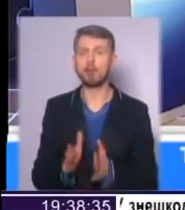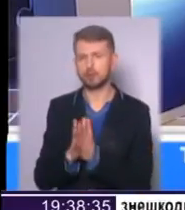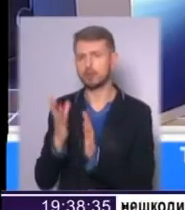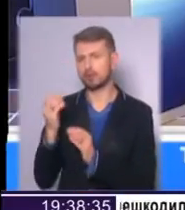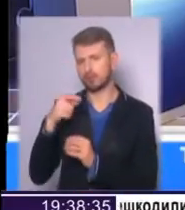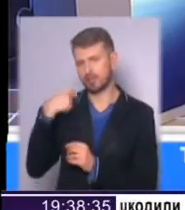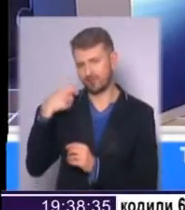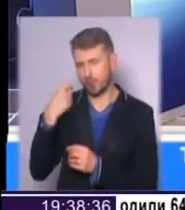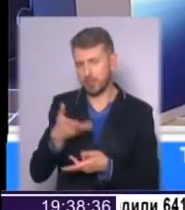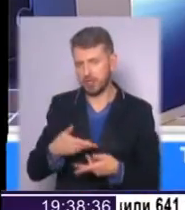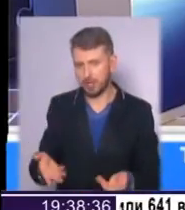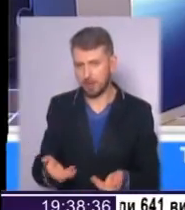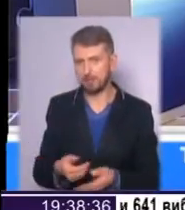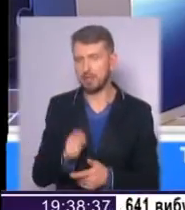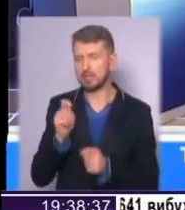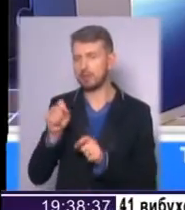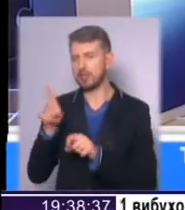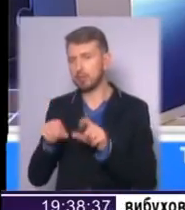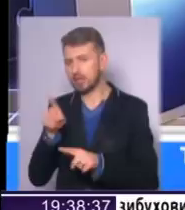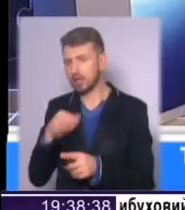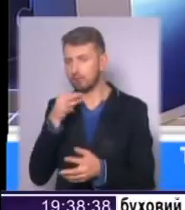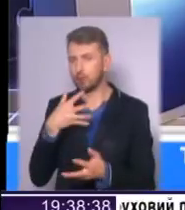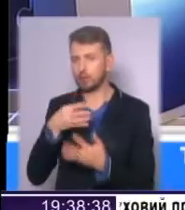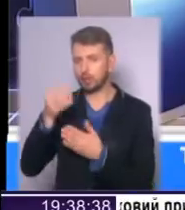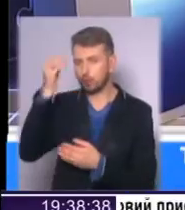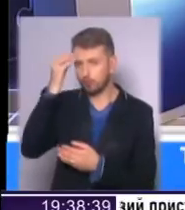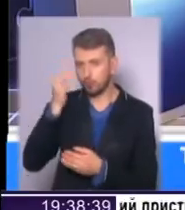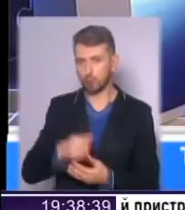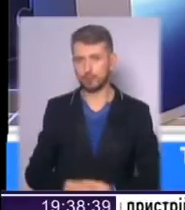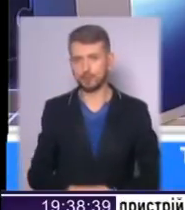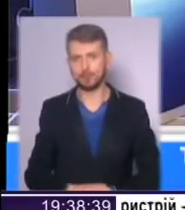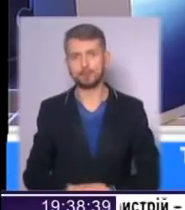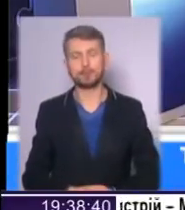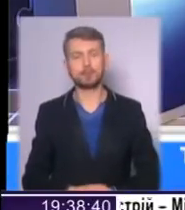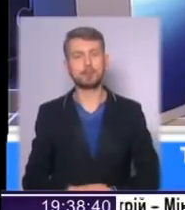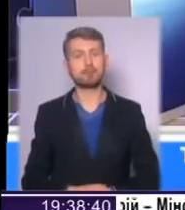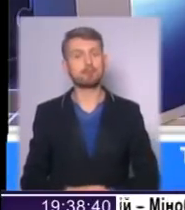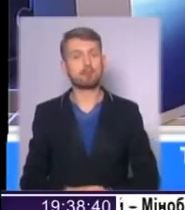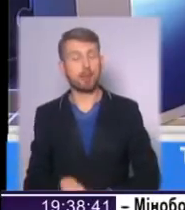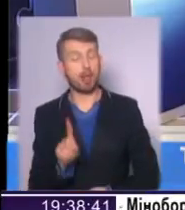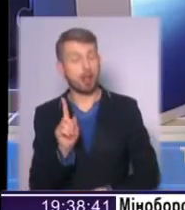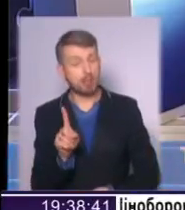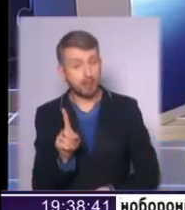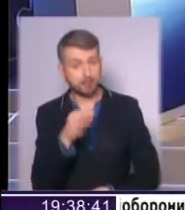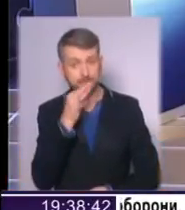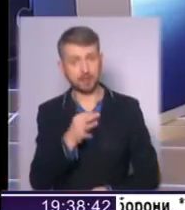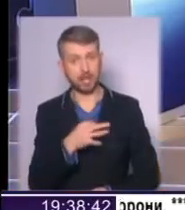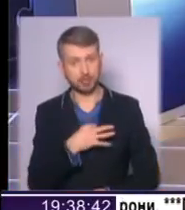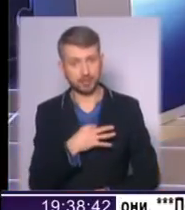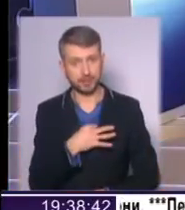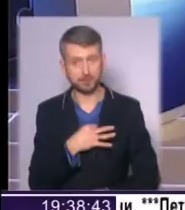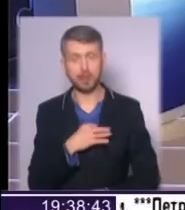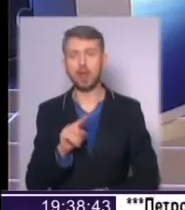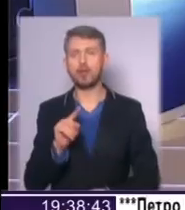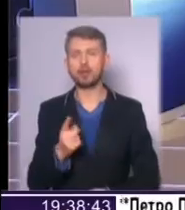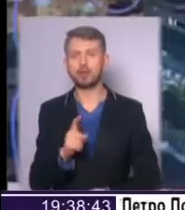доєднуйтесь до нашої розмови, ставте запитання, висловлюйте свою думку. Тим не менше, скажіть, от чому